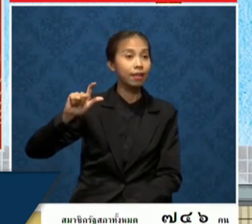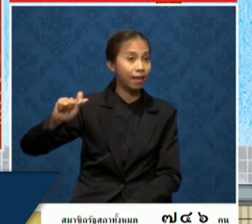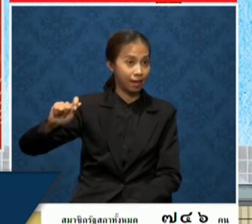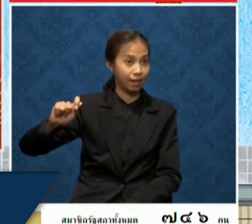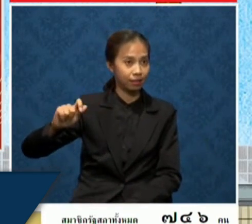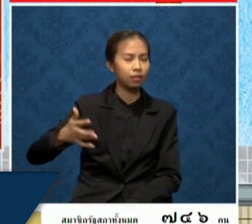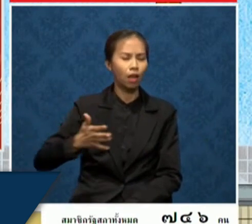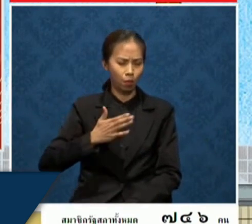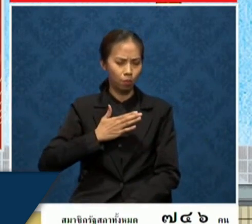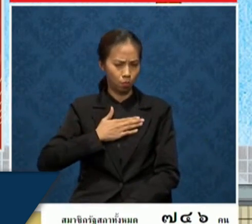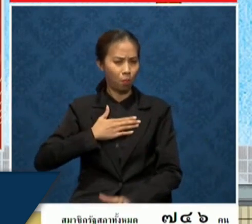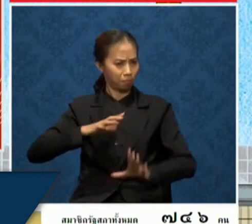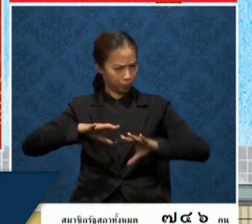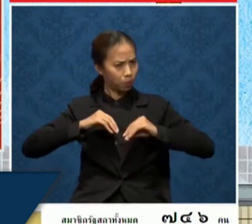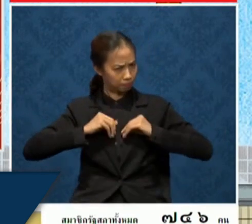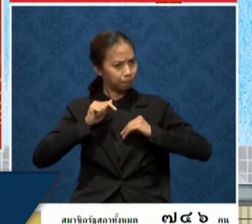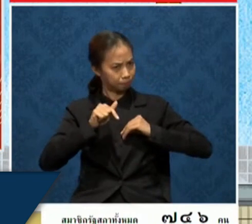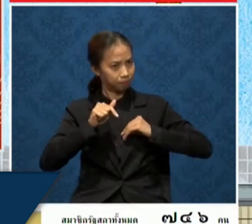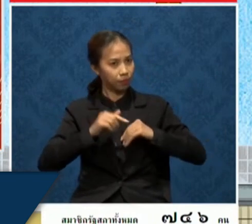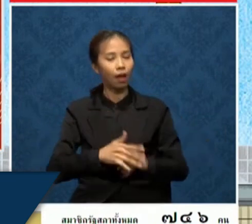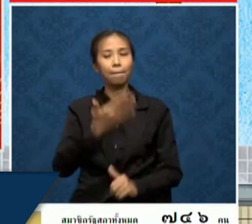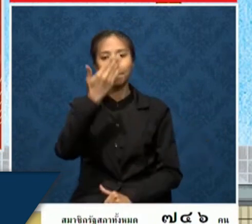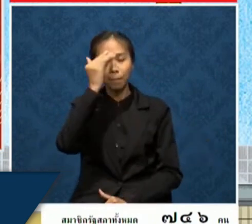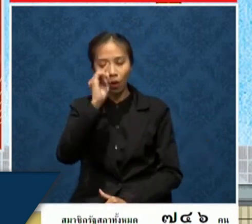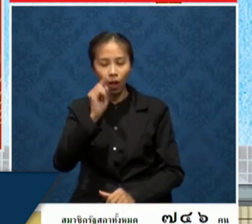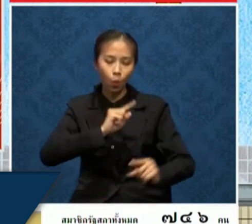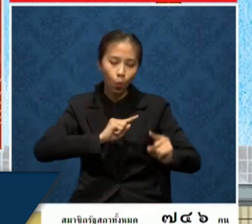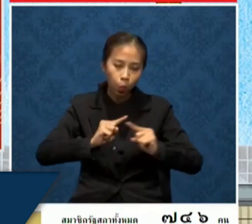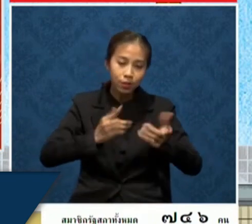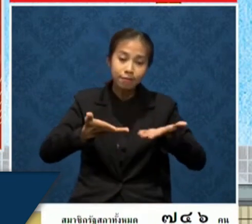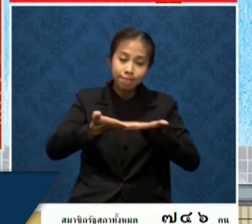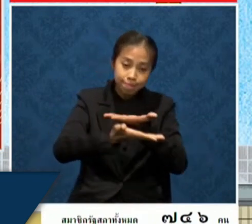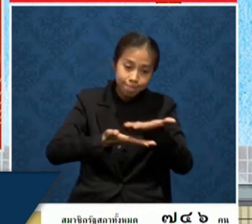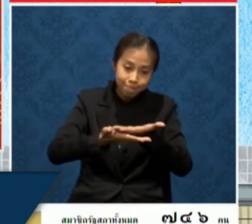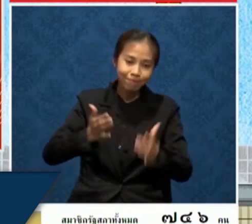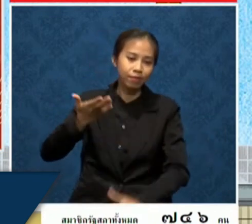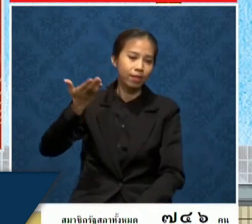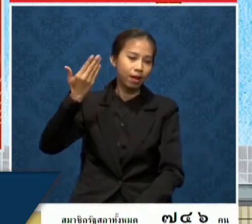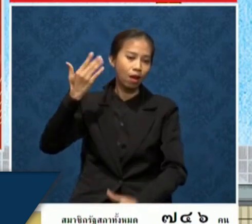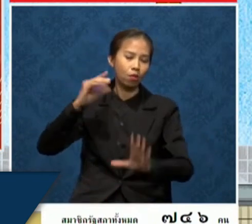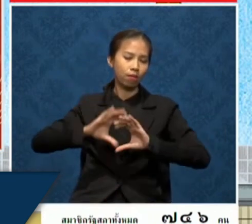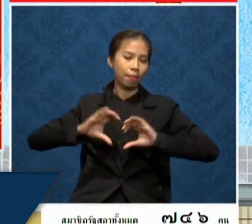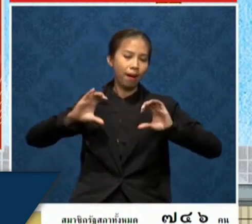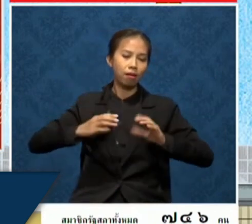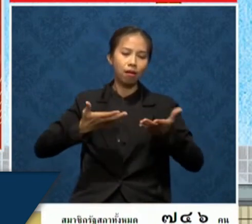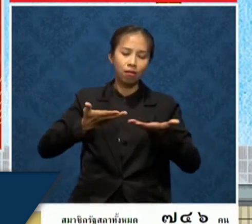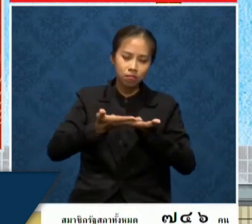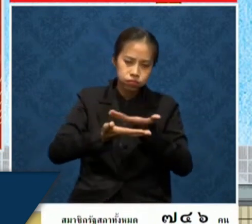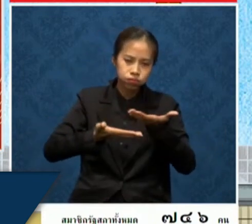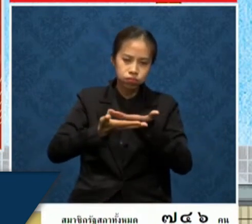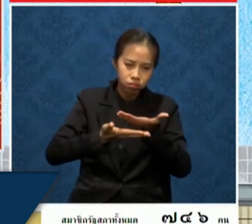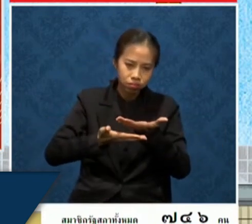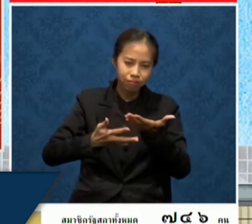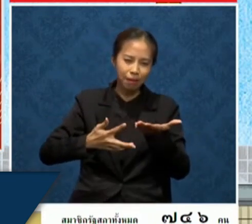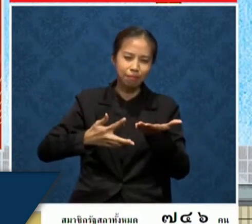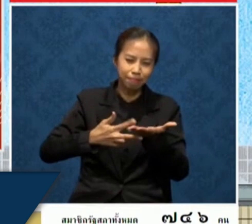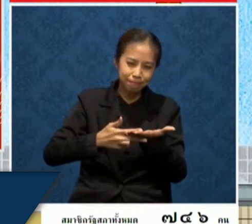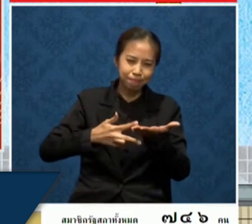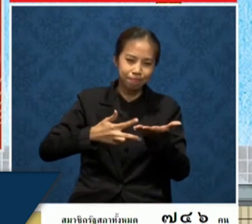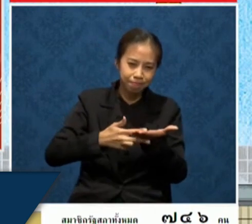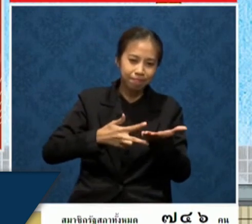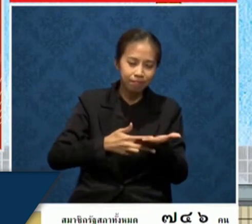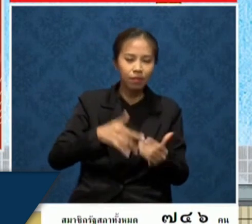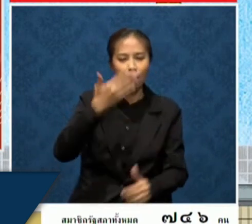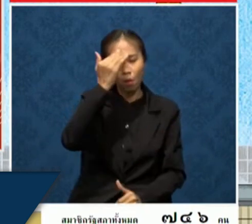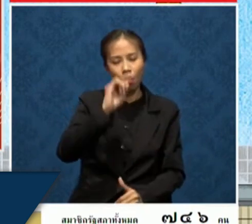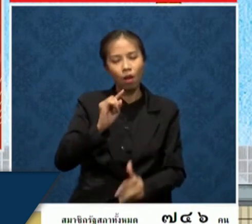ยอย่างยิ่งกับนโยบายดังกล่าวครับเพราะการเจรจา FTA ตลอดรัฐบาลที่ผ่านมาหยุดชะงักทั้งจากไม่มีใครคบค้าและผู้นำไม่ให้ความส